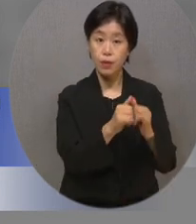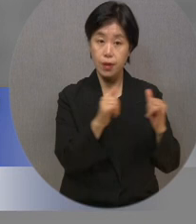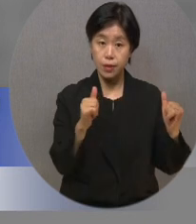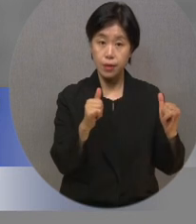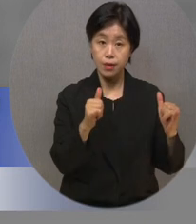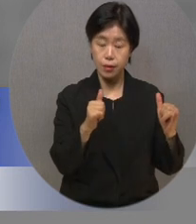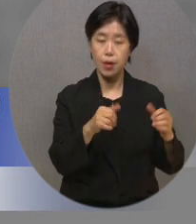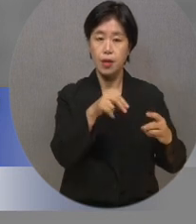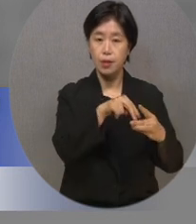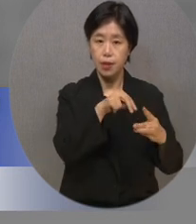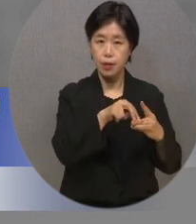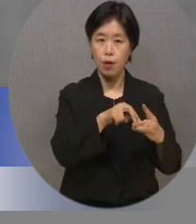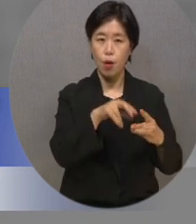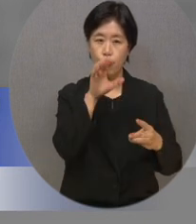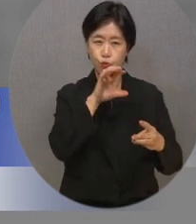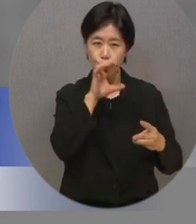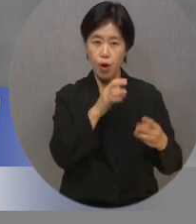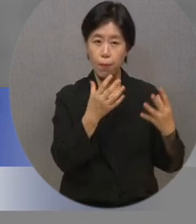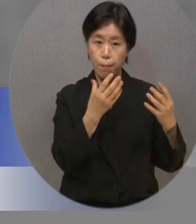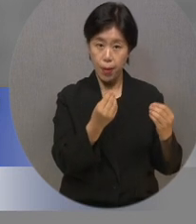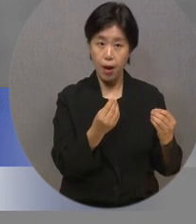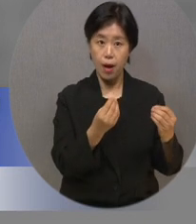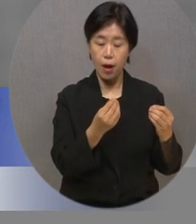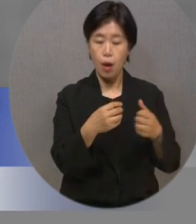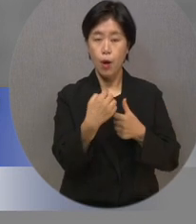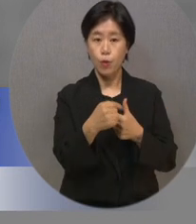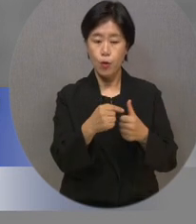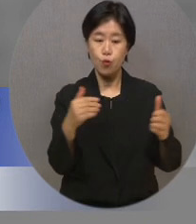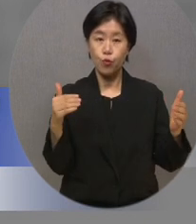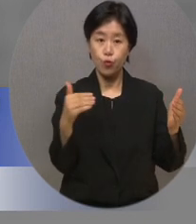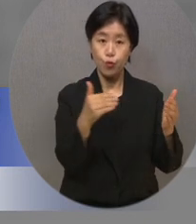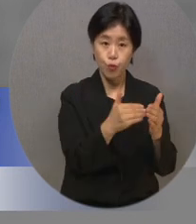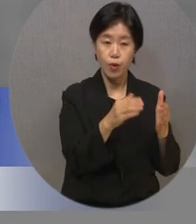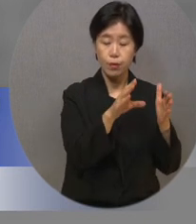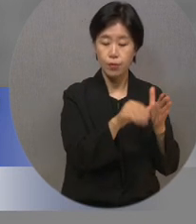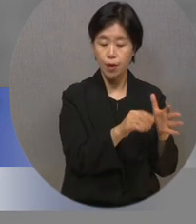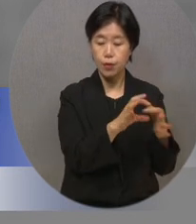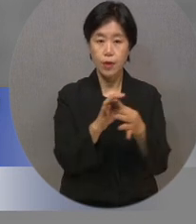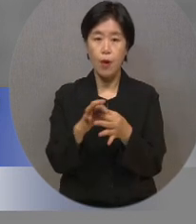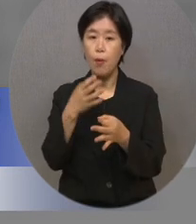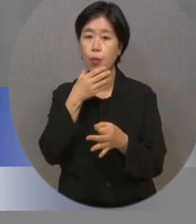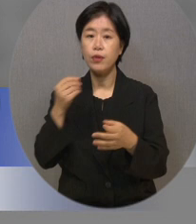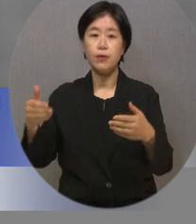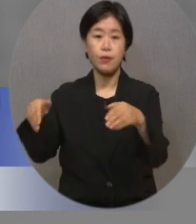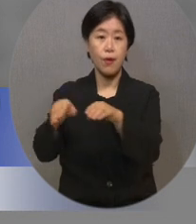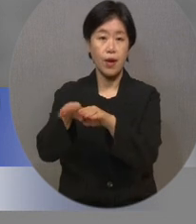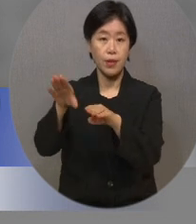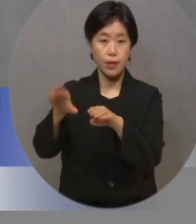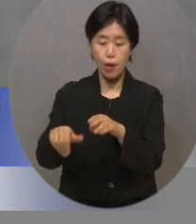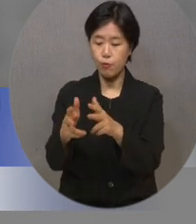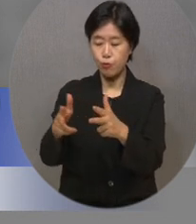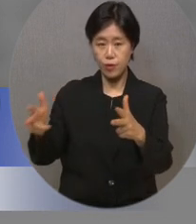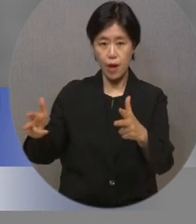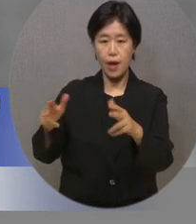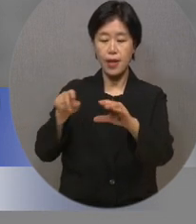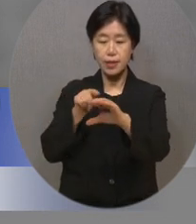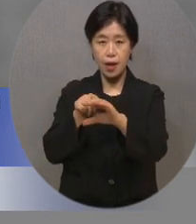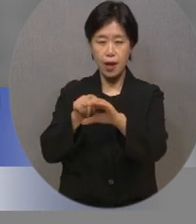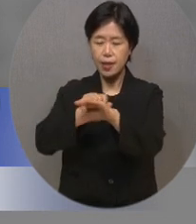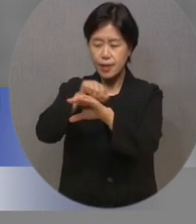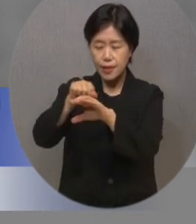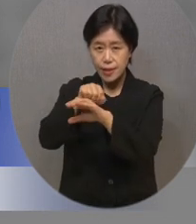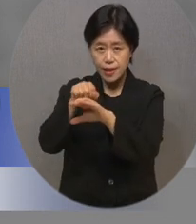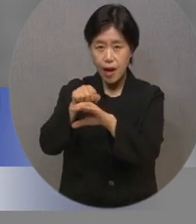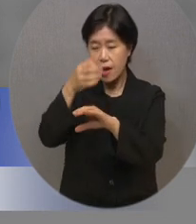직무훈련을 실시했고 교육 막바지에 지역 복지관을 대상으로 첫 세차 재능기부를 실시했습니다 한편